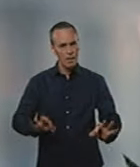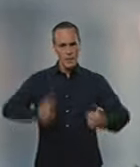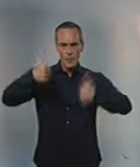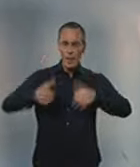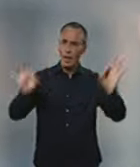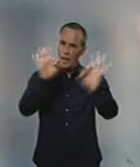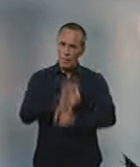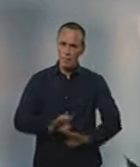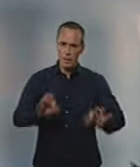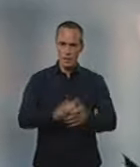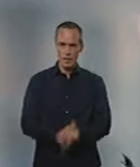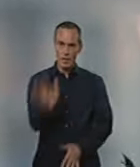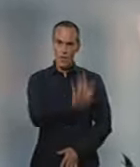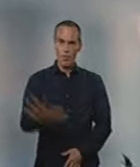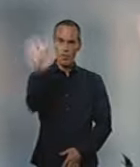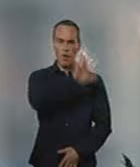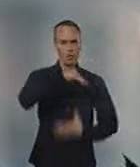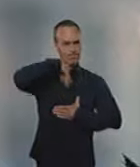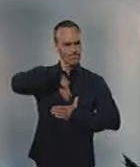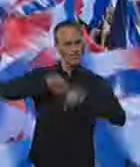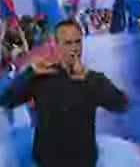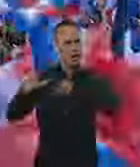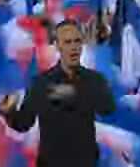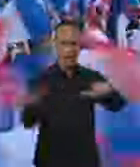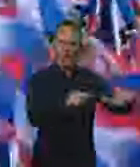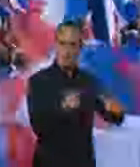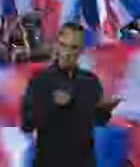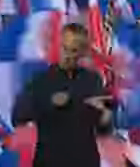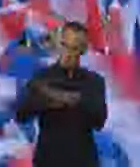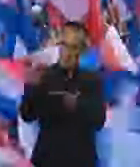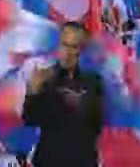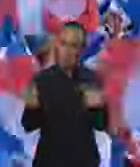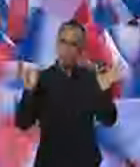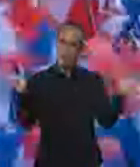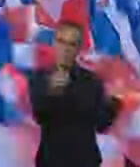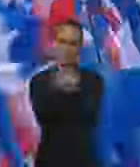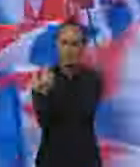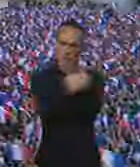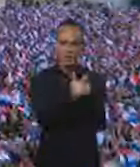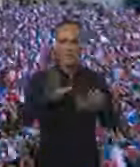d'adversairire nous avons la France dans le cœur voilà le message du rassemblement